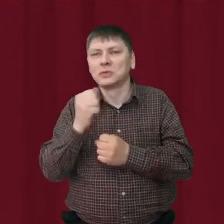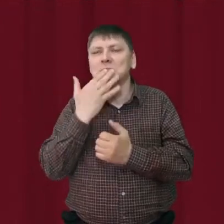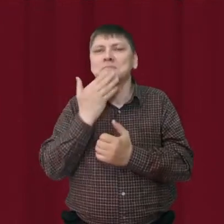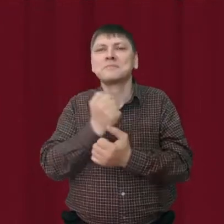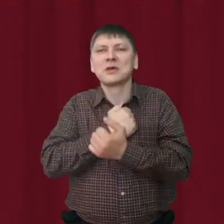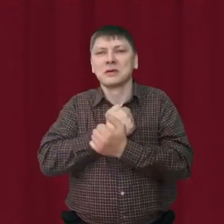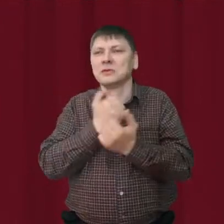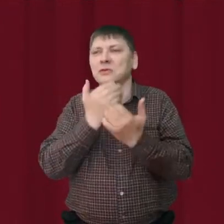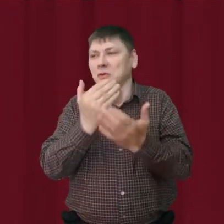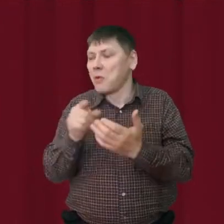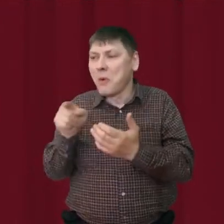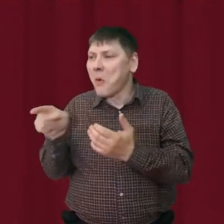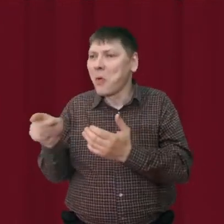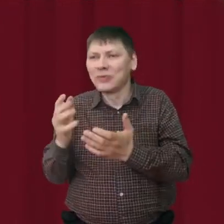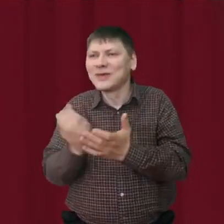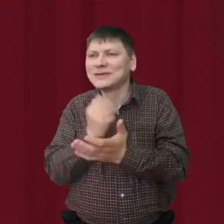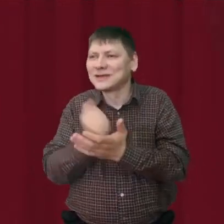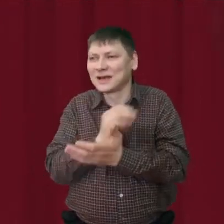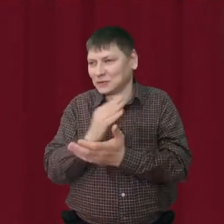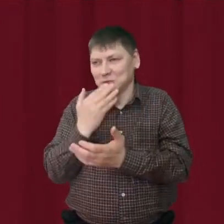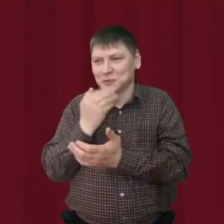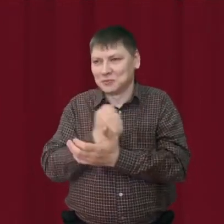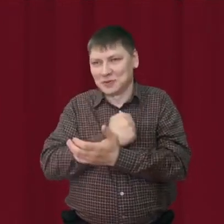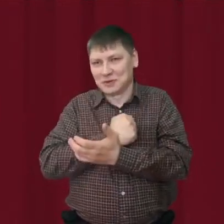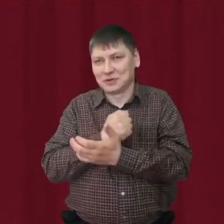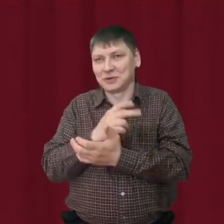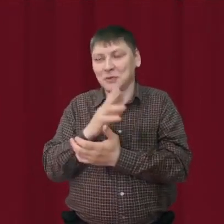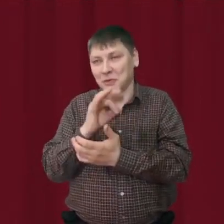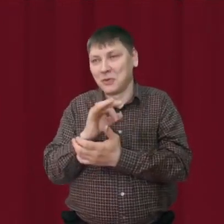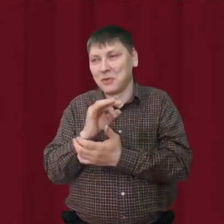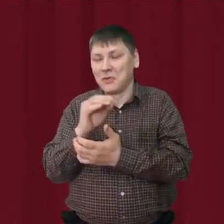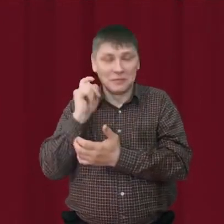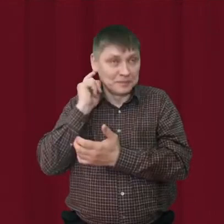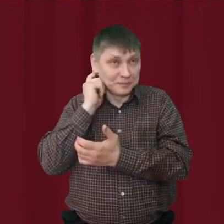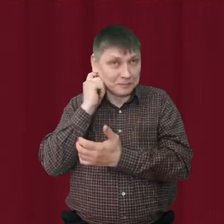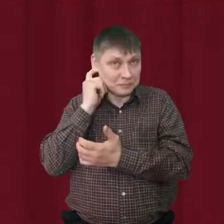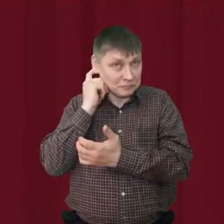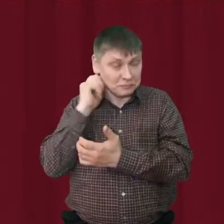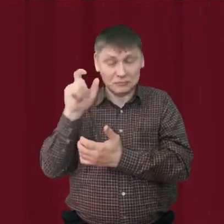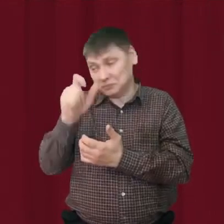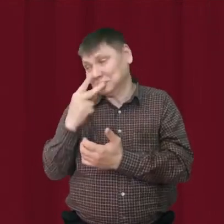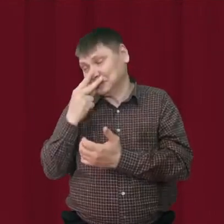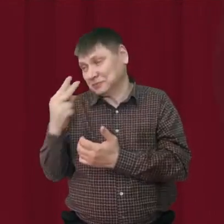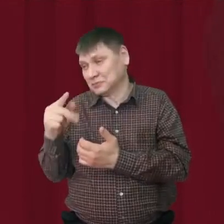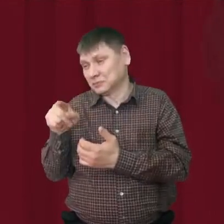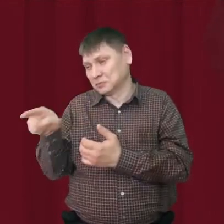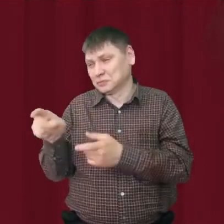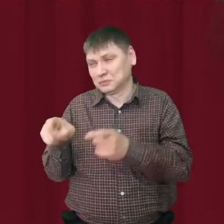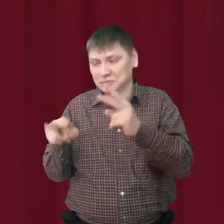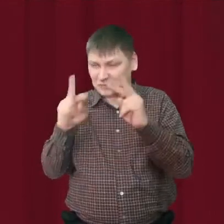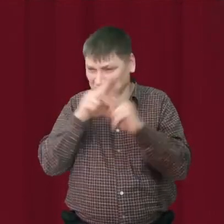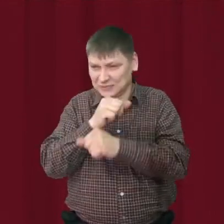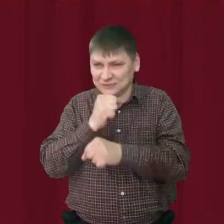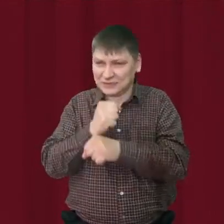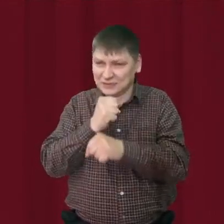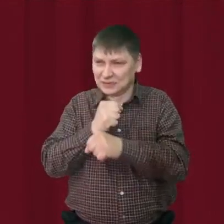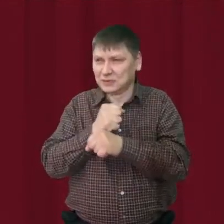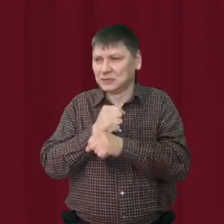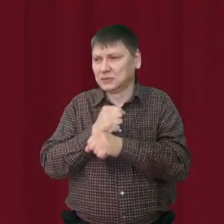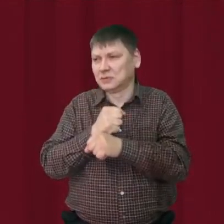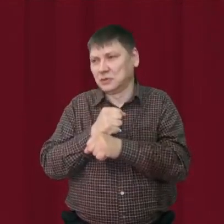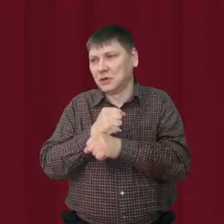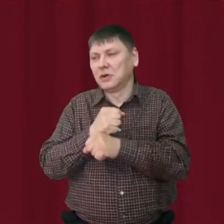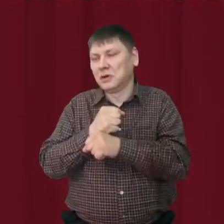даже когда ее кто-то не заслуживает, то в этом случае, смотрите, любя и видя, что человек делает что-то неправильное и вдруг имеет что-то